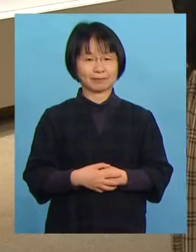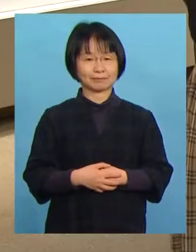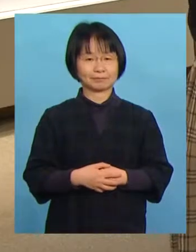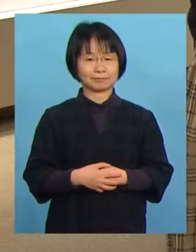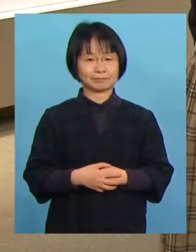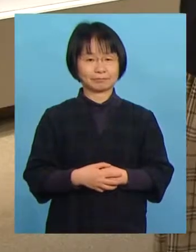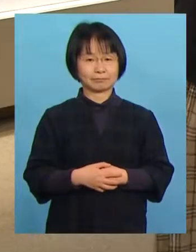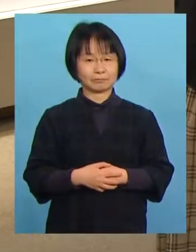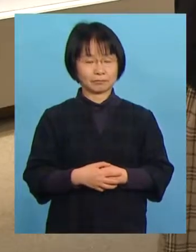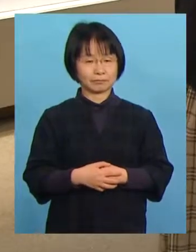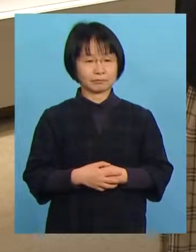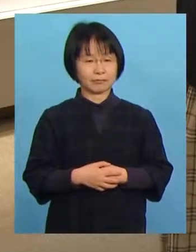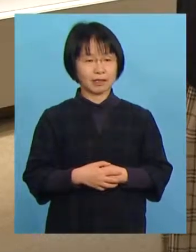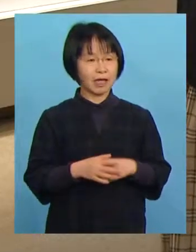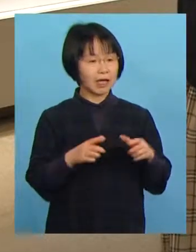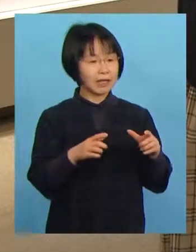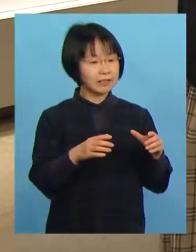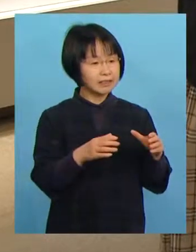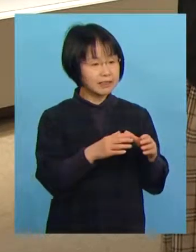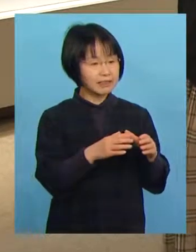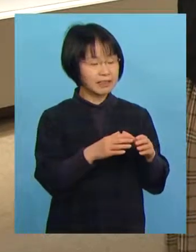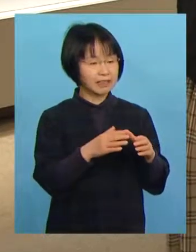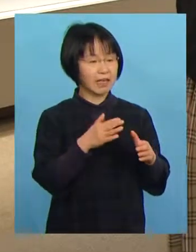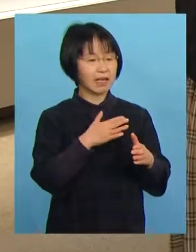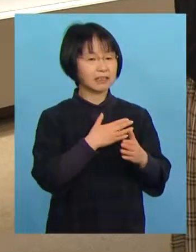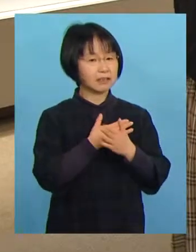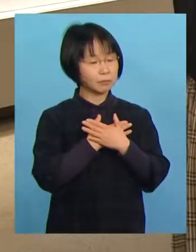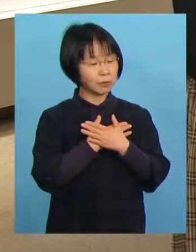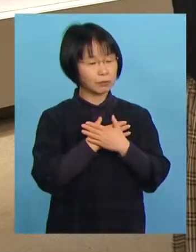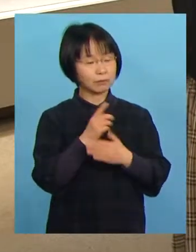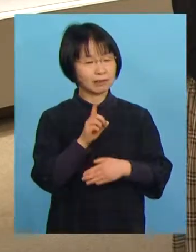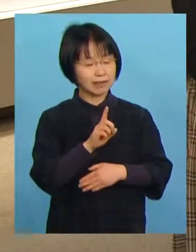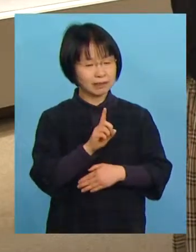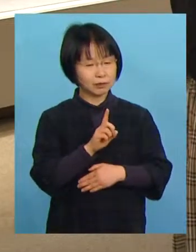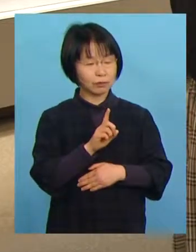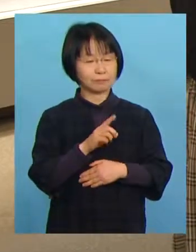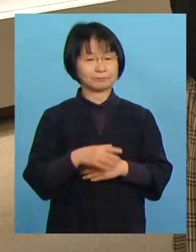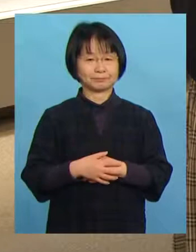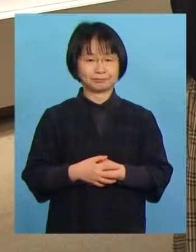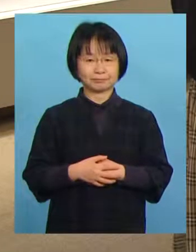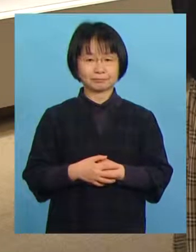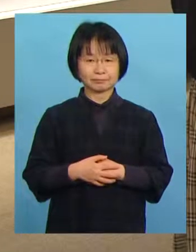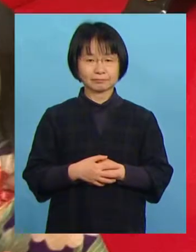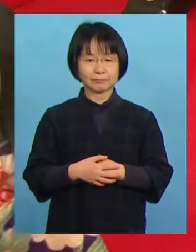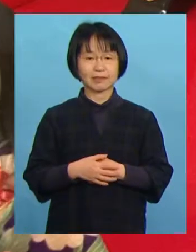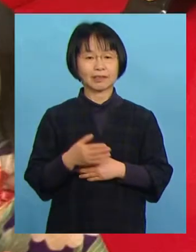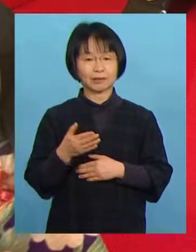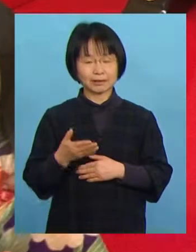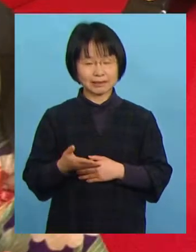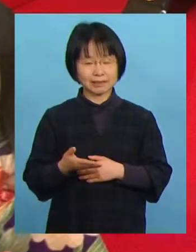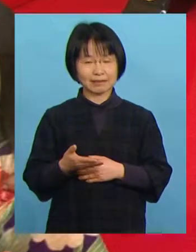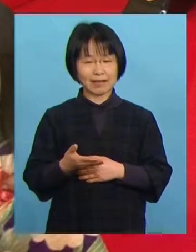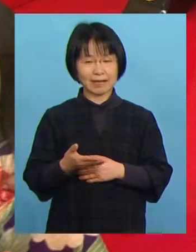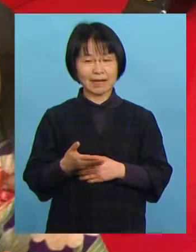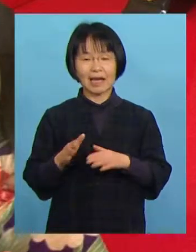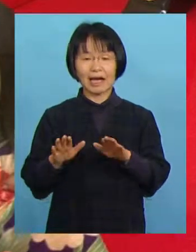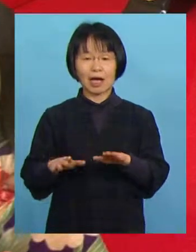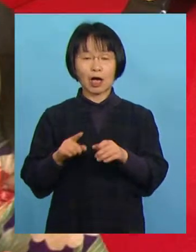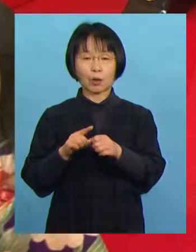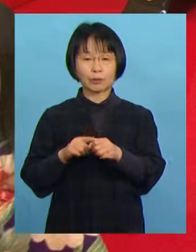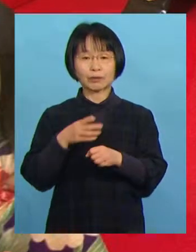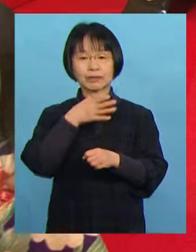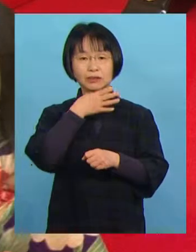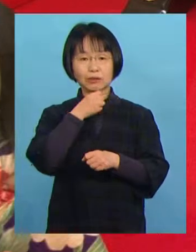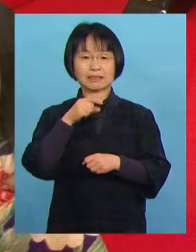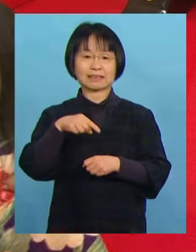ね。 そして小さな着物もありますがこれは何ですか？ はい、これは、今年101歳にな